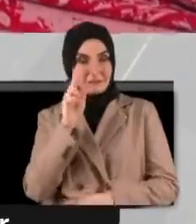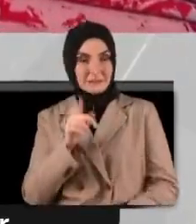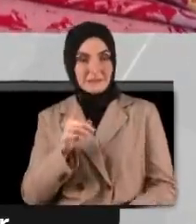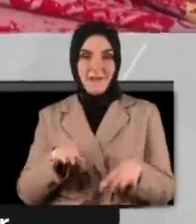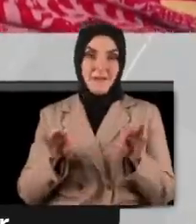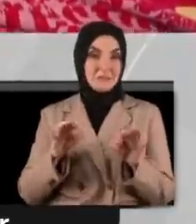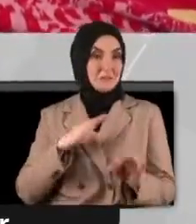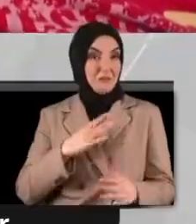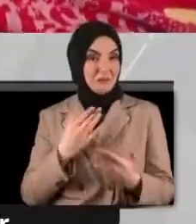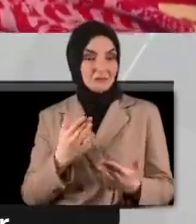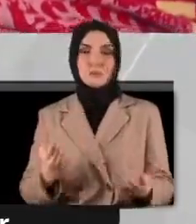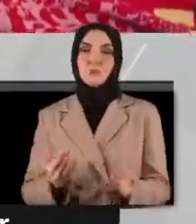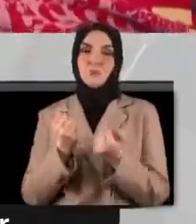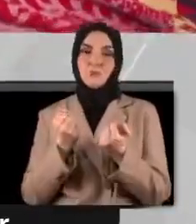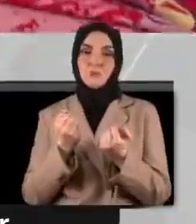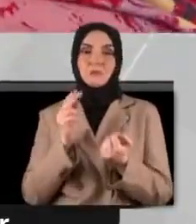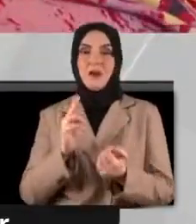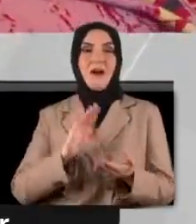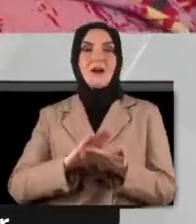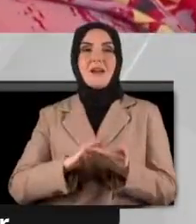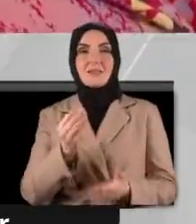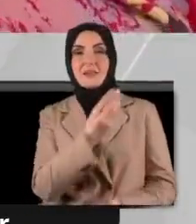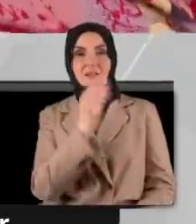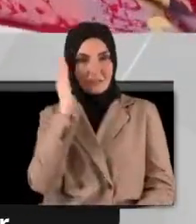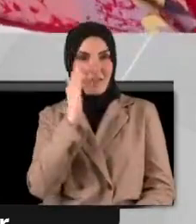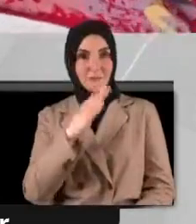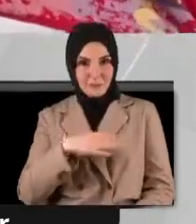Kurtuldun, arkadaşlarına bir şey söylemek ister misin? Bir selam söylemek ister misin?